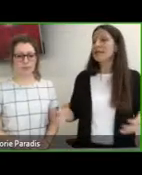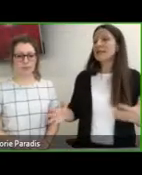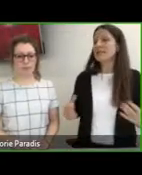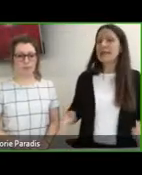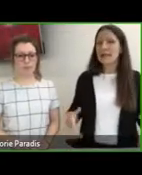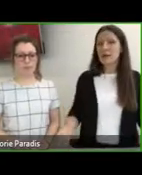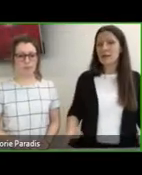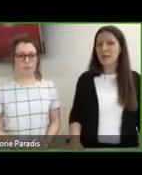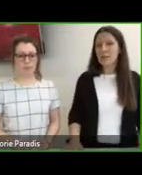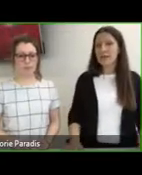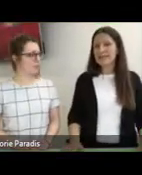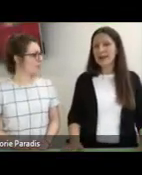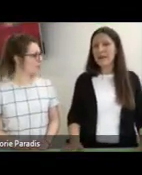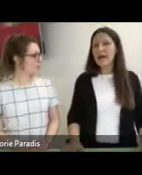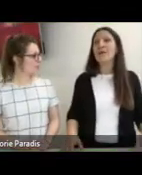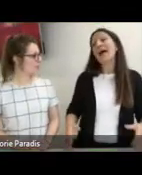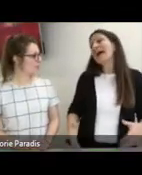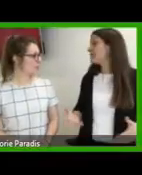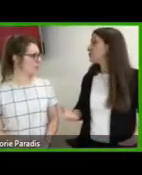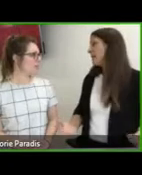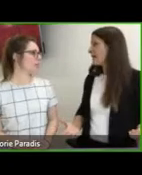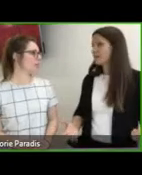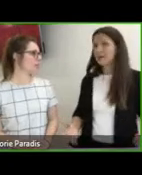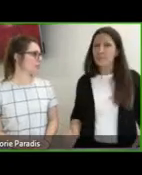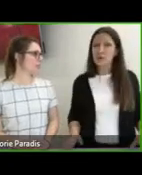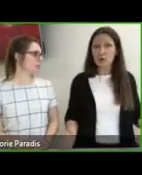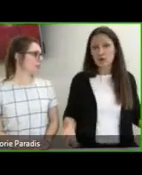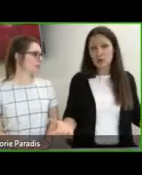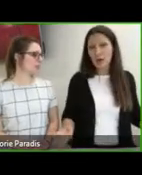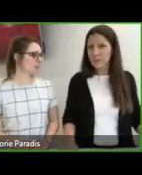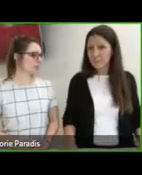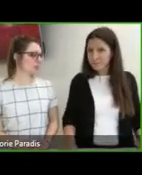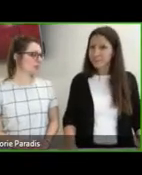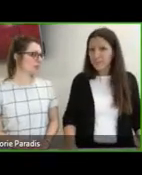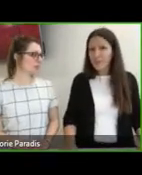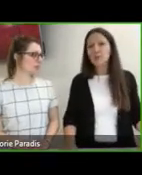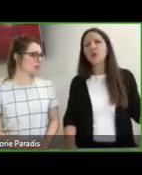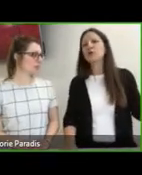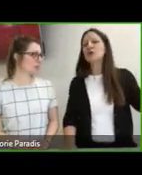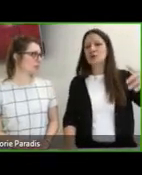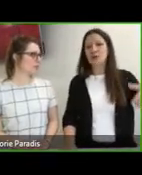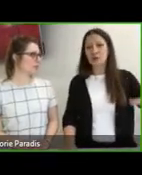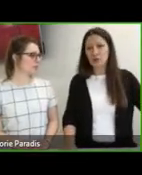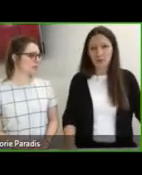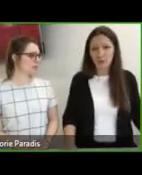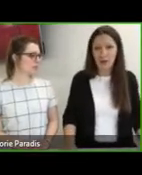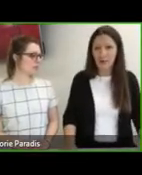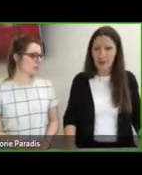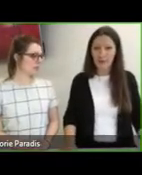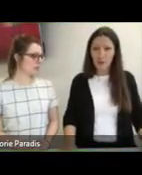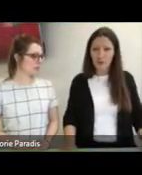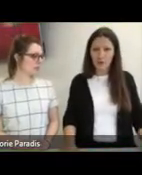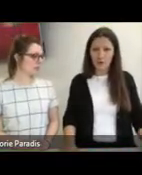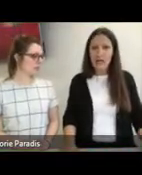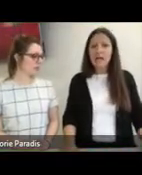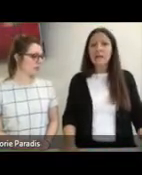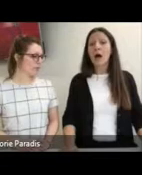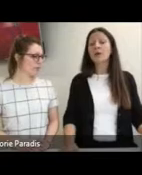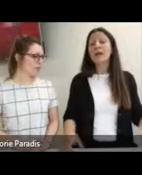propulsait des idées là, qui n'étaient pas nécessairement axées sur la santé plus que sur d'autres sujets sociaux dont on abordera